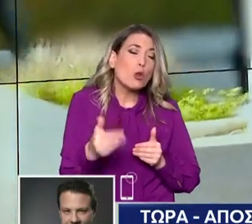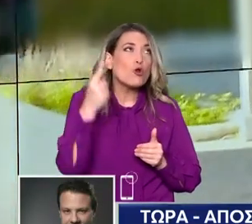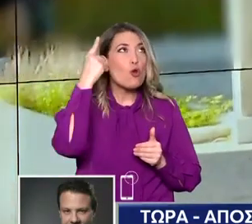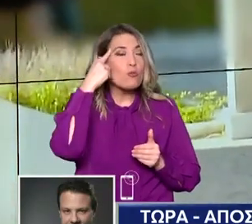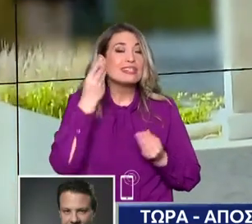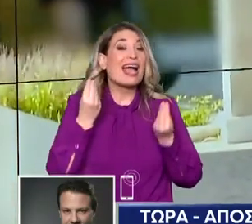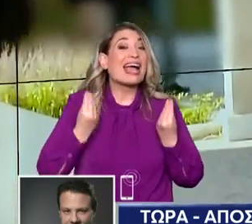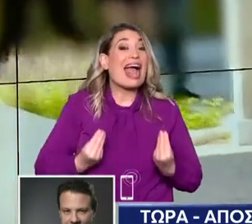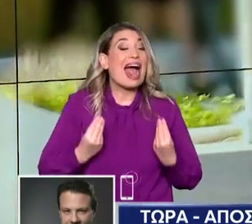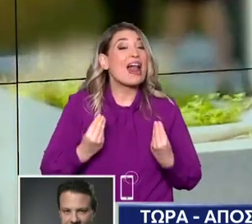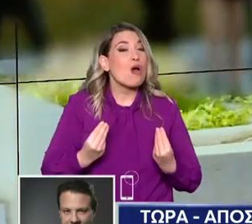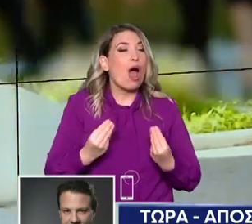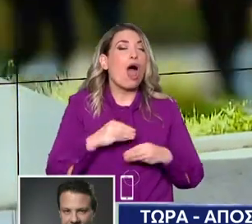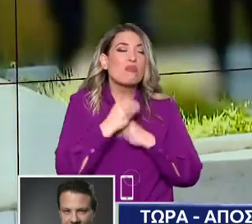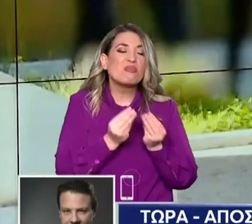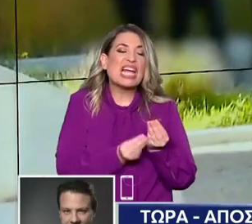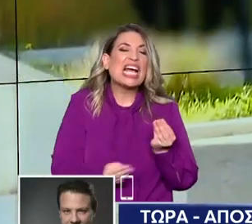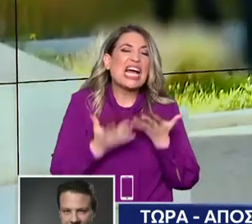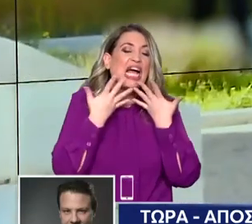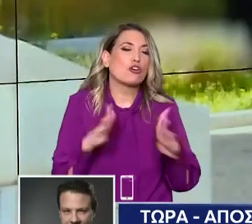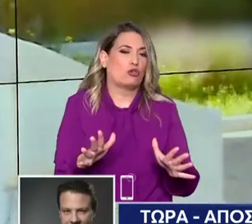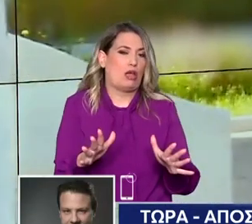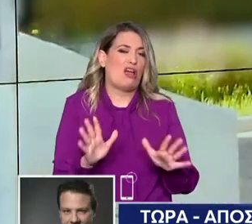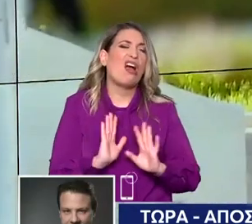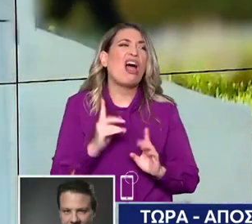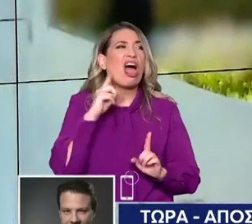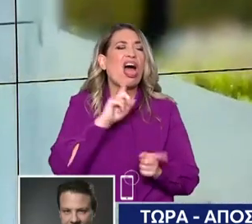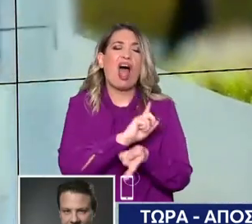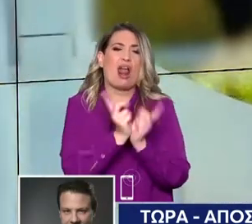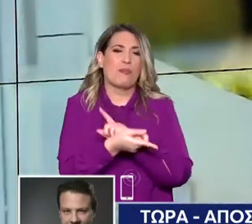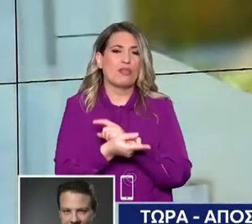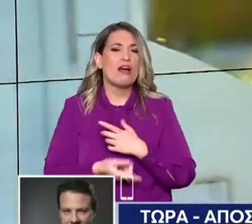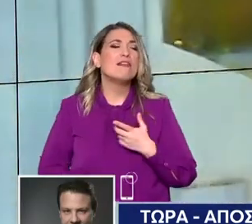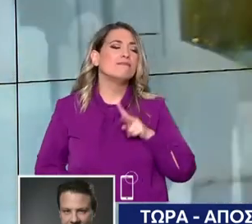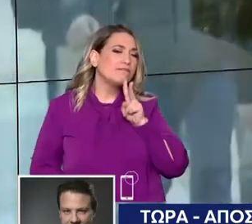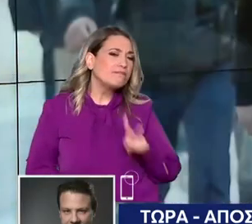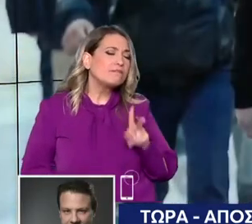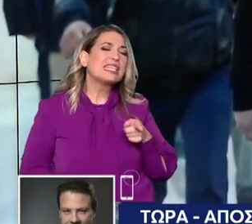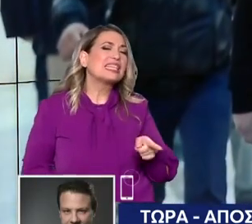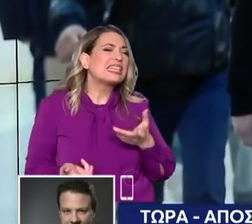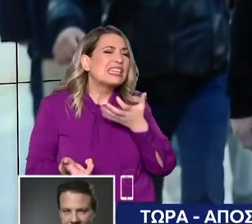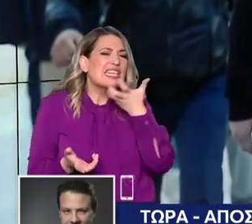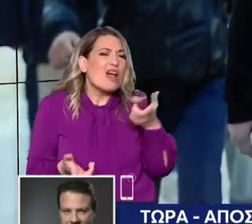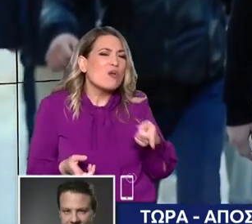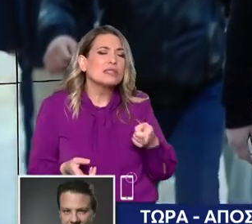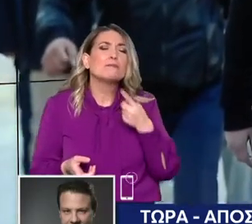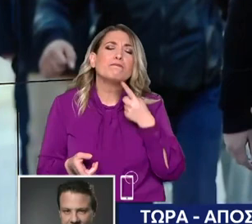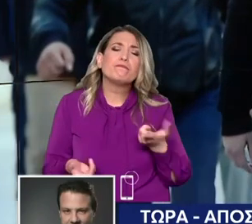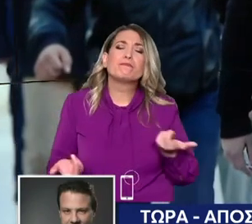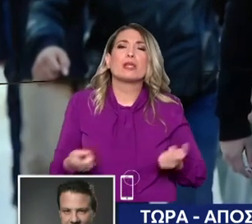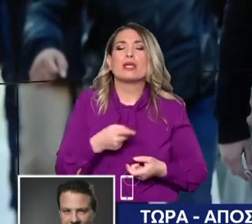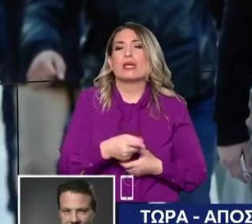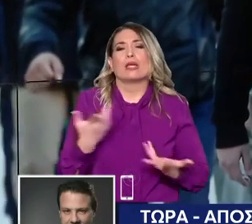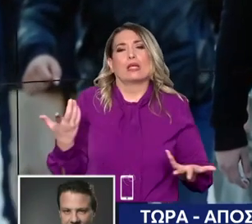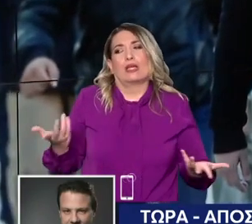προς το χειρότερο τι εννοείται έχει συνεχώς εφιάλτες δεν μπορεί να κοιμηθεί το παιδί έχει άρνηση για τα